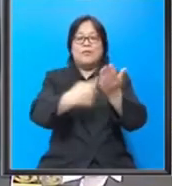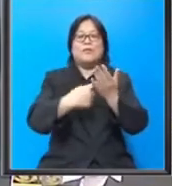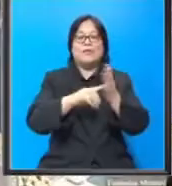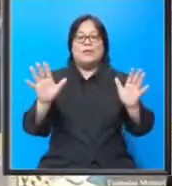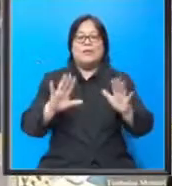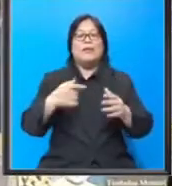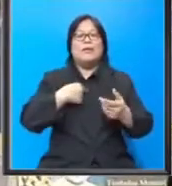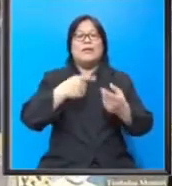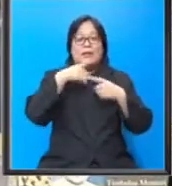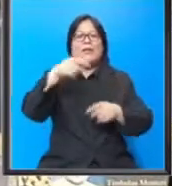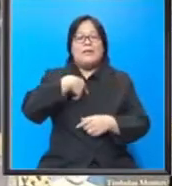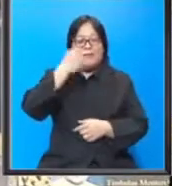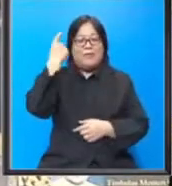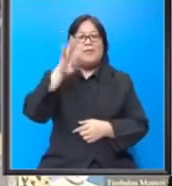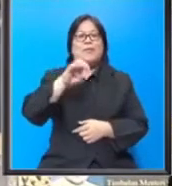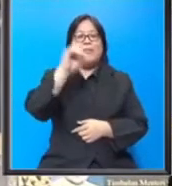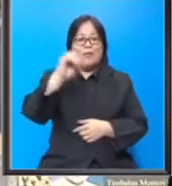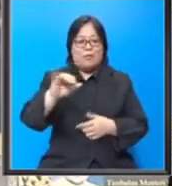baselines